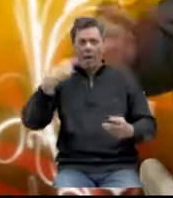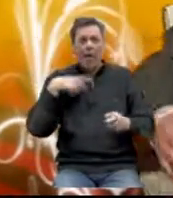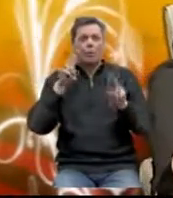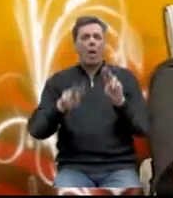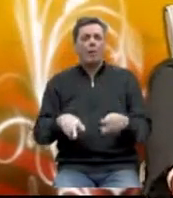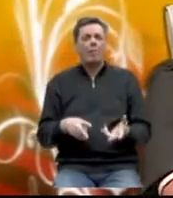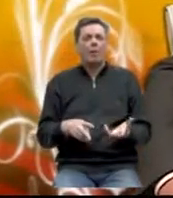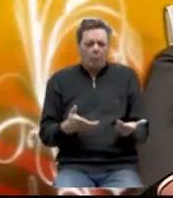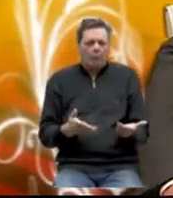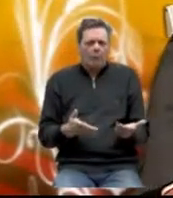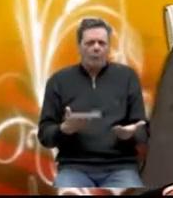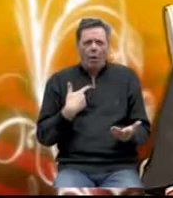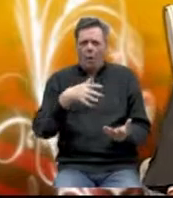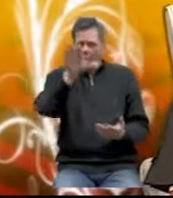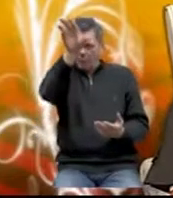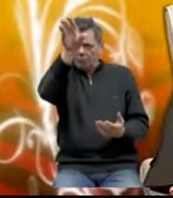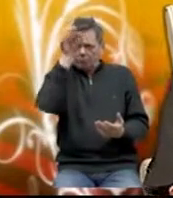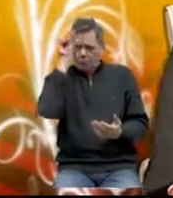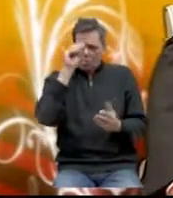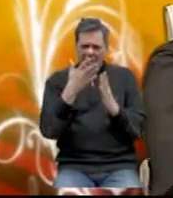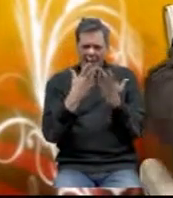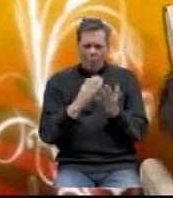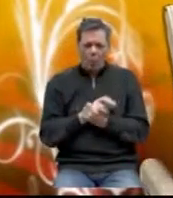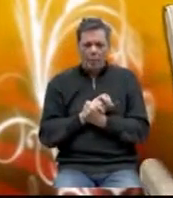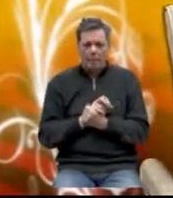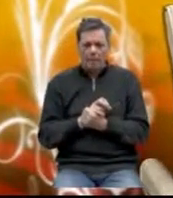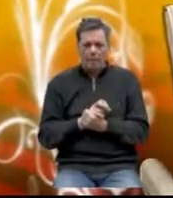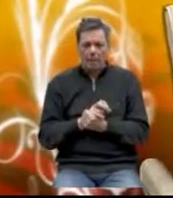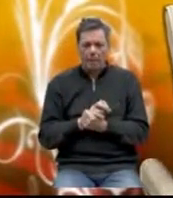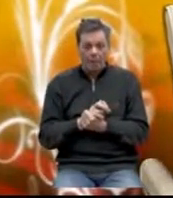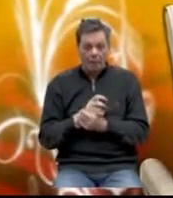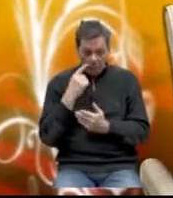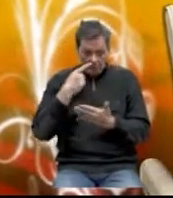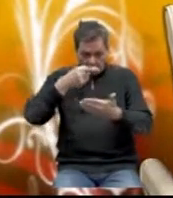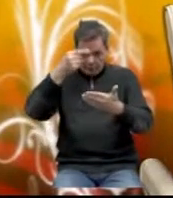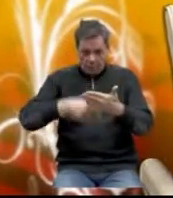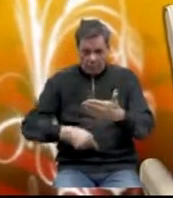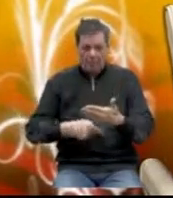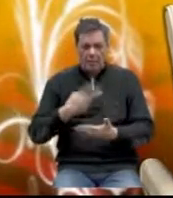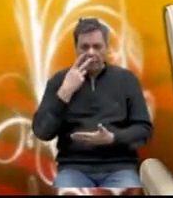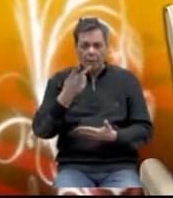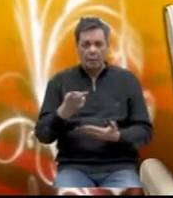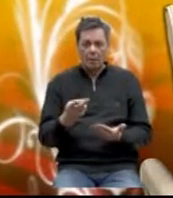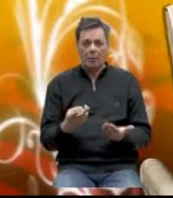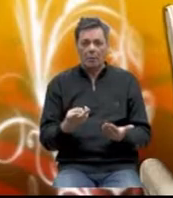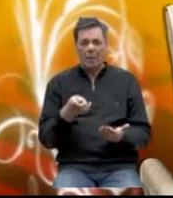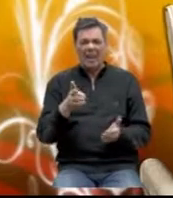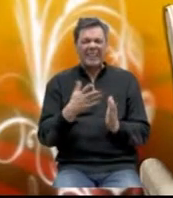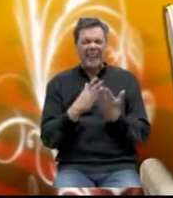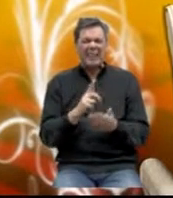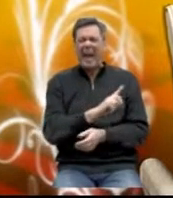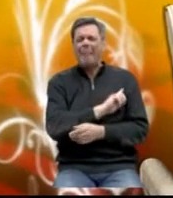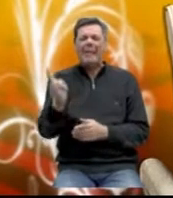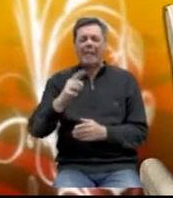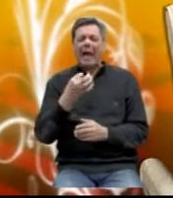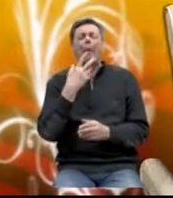imam. Ali onda uzmete tu knjižicu sa te police i onda pogledate i vidite, ta knjižica nikad nije otvorena.